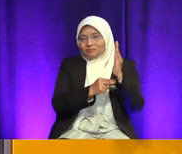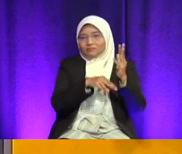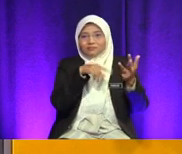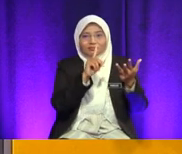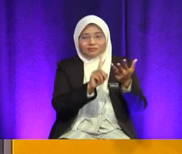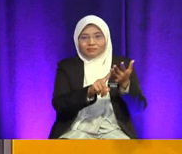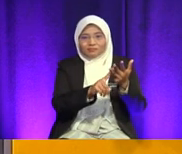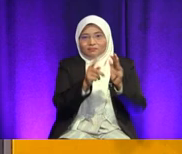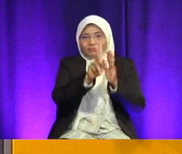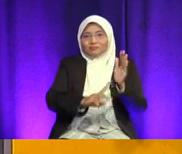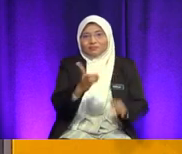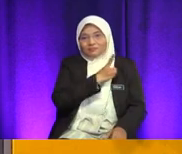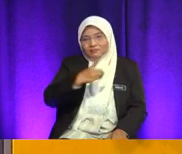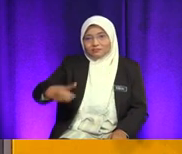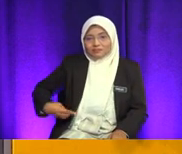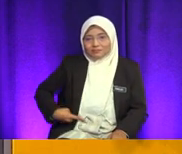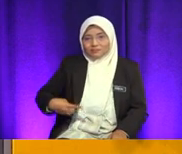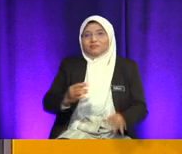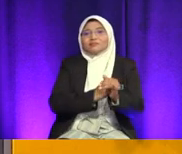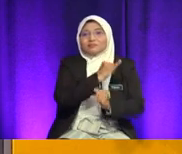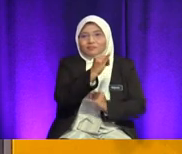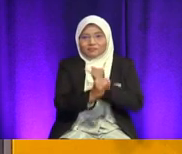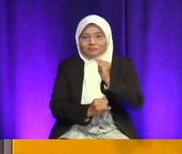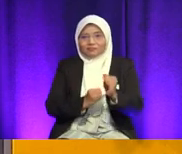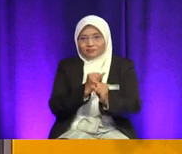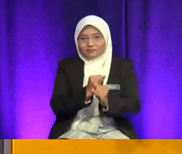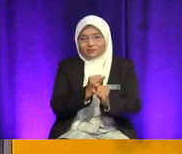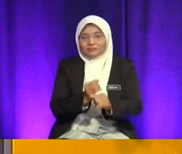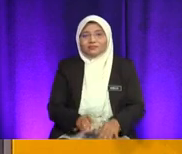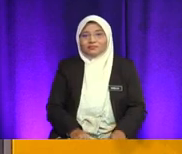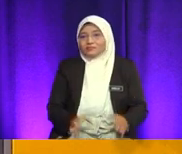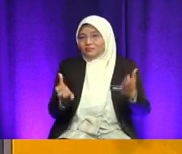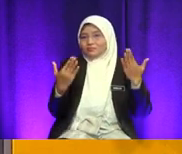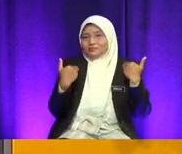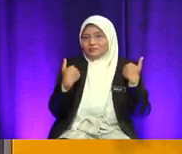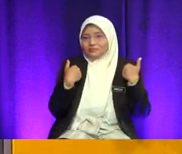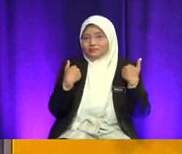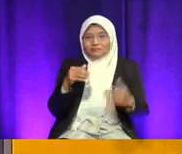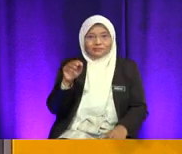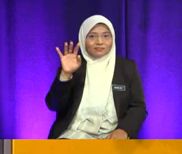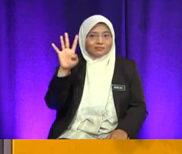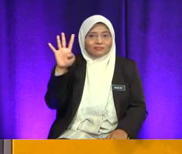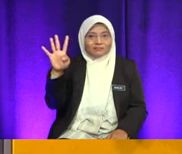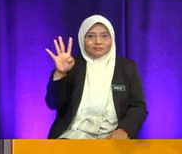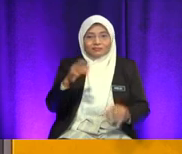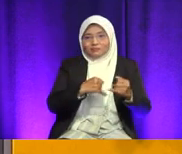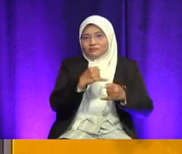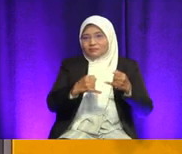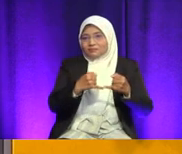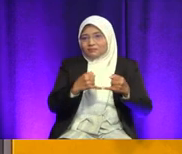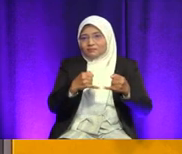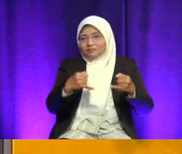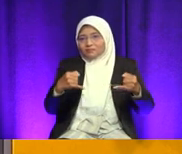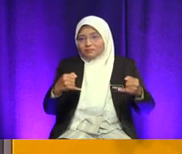4 jenis kedaulatan yang perlu murid fahami dan boleh Terangkan sekiranya